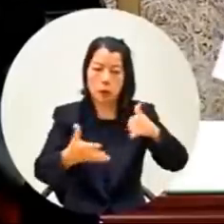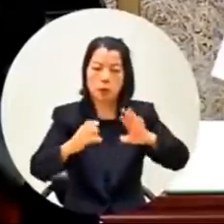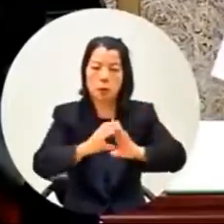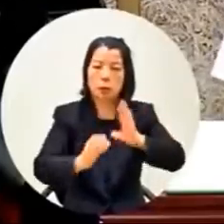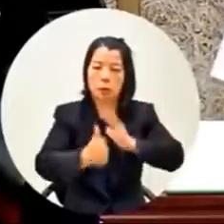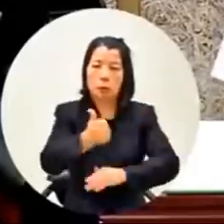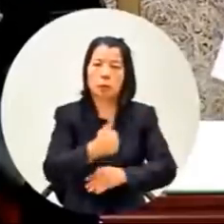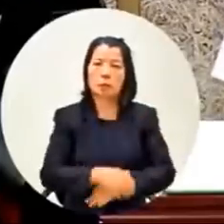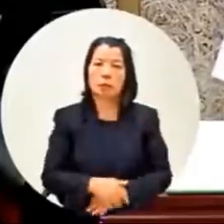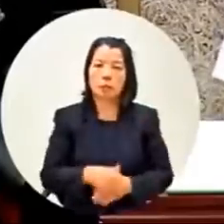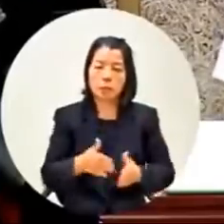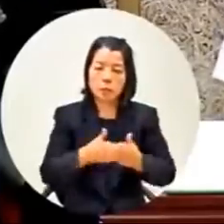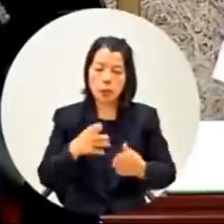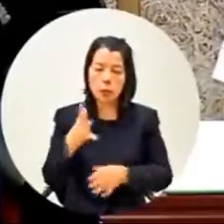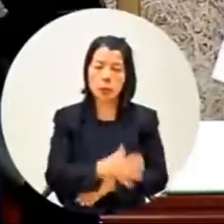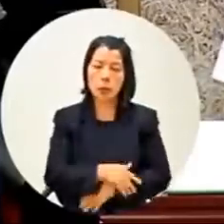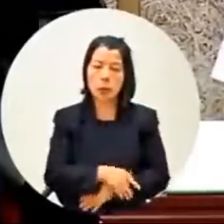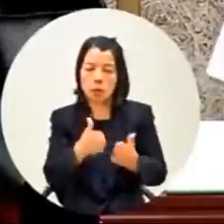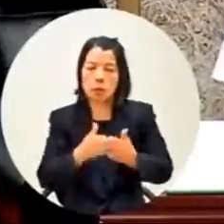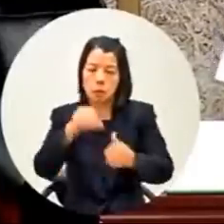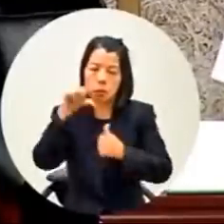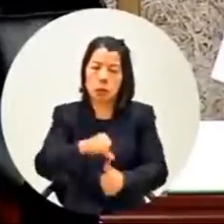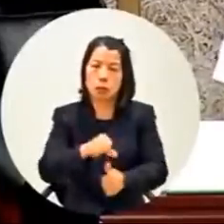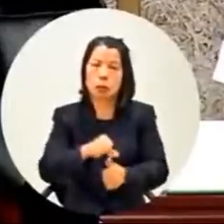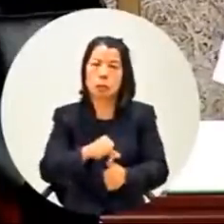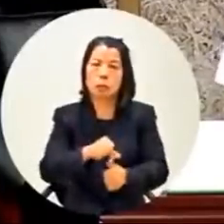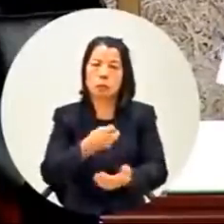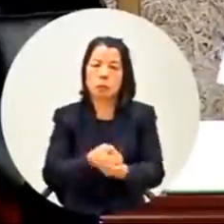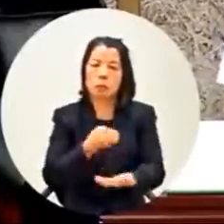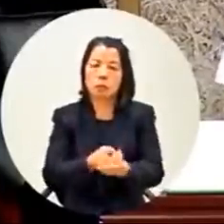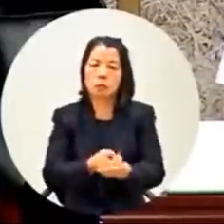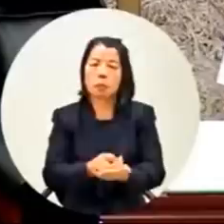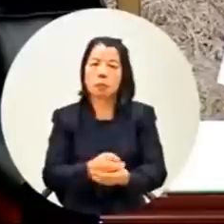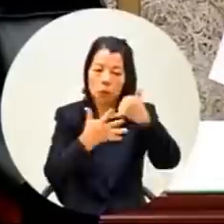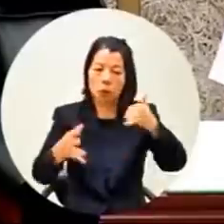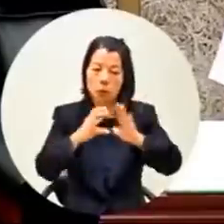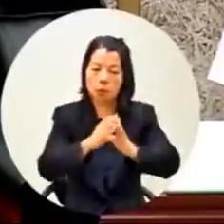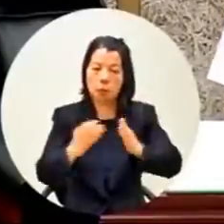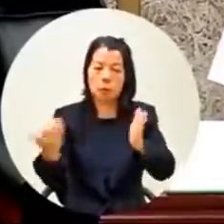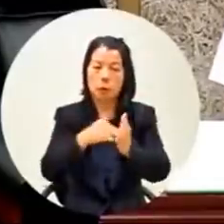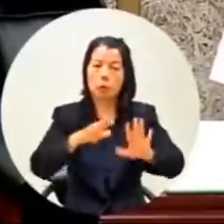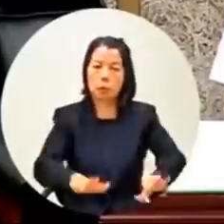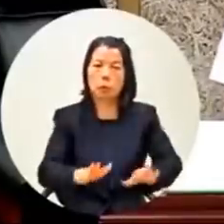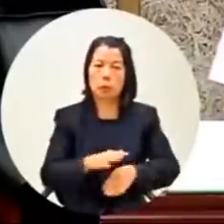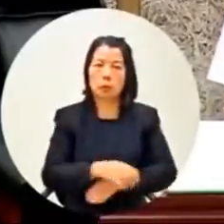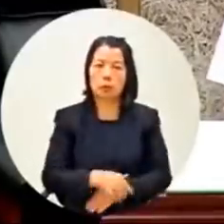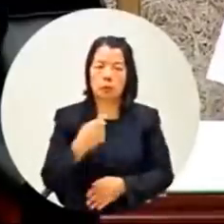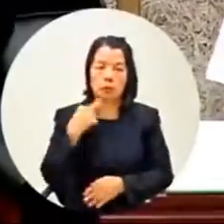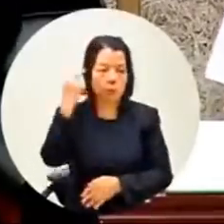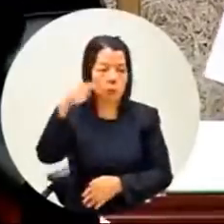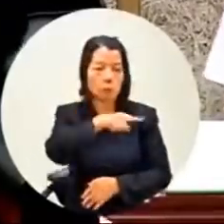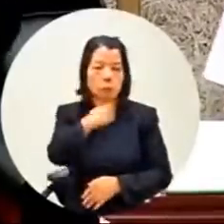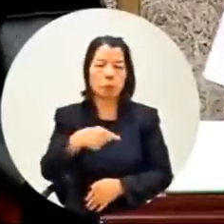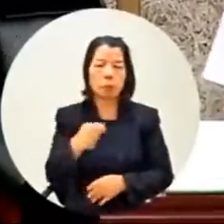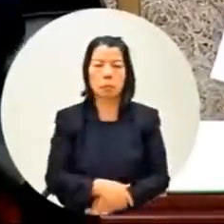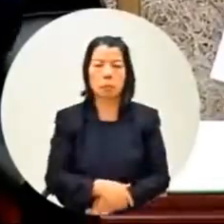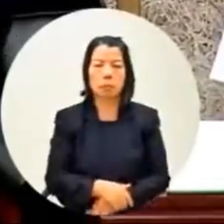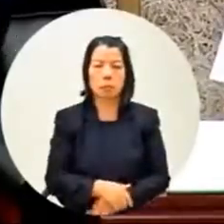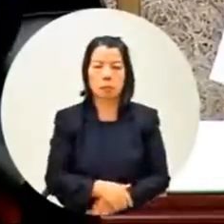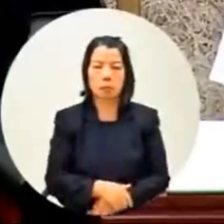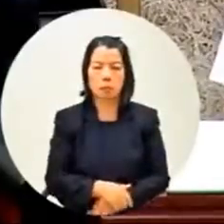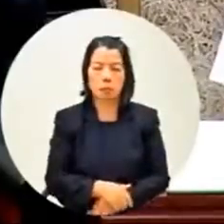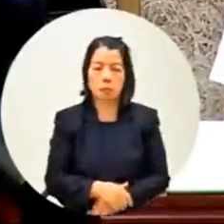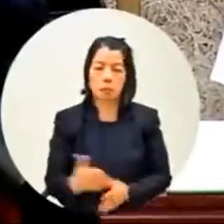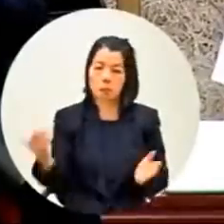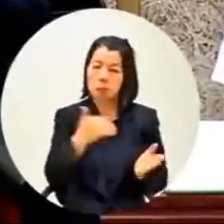违法疏失，处以申诫。我们海洋局居然到现在，我感觉起来你们都没有做内部调查，到